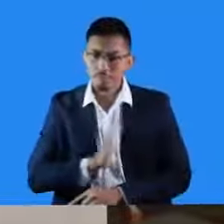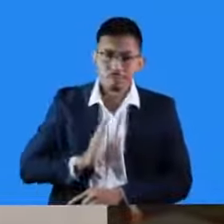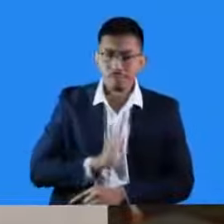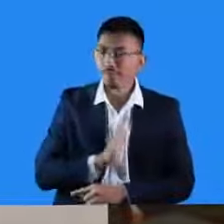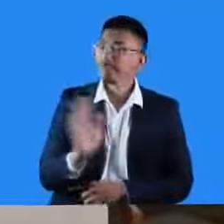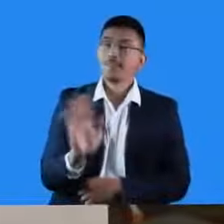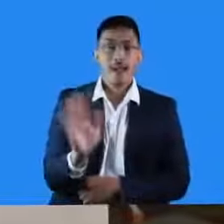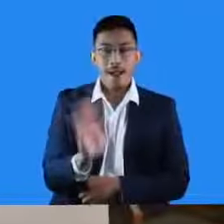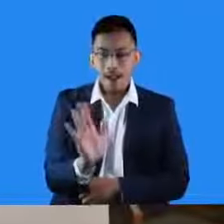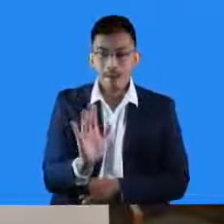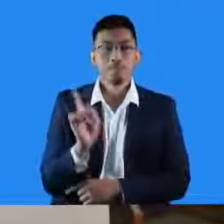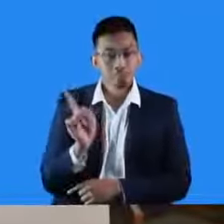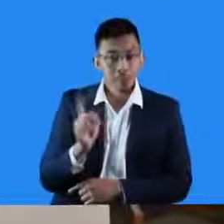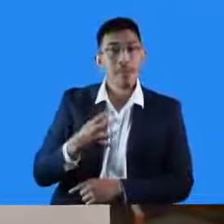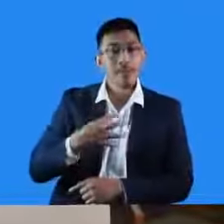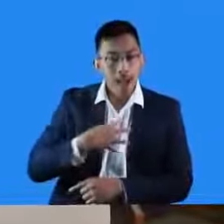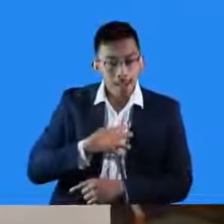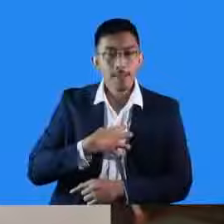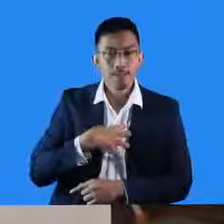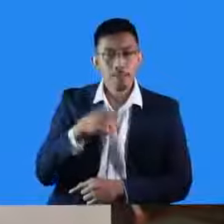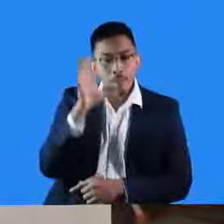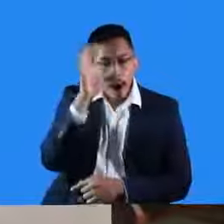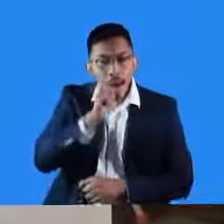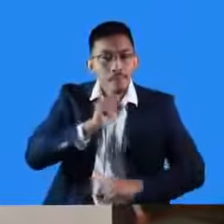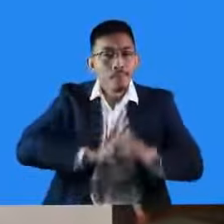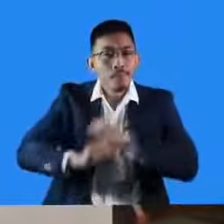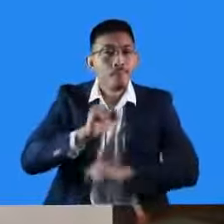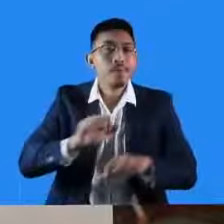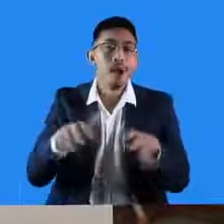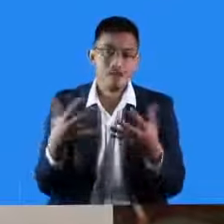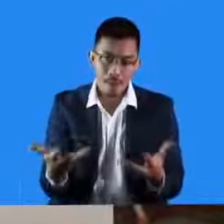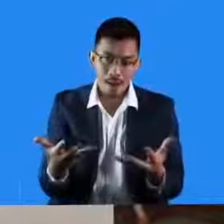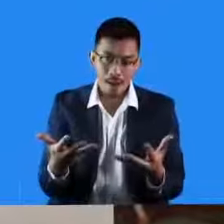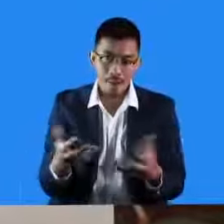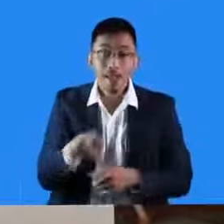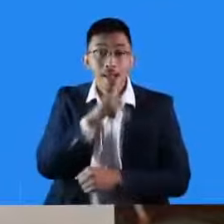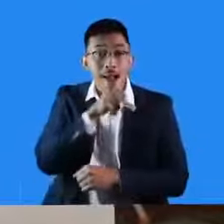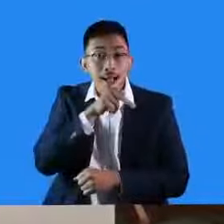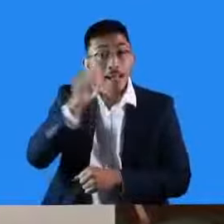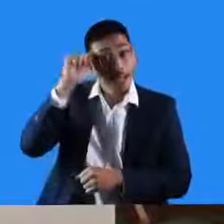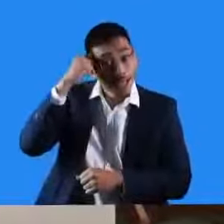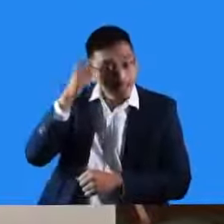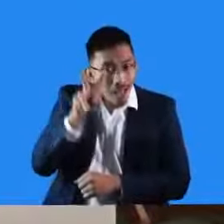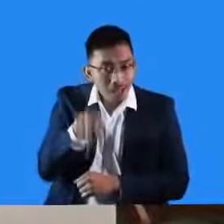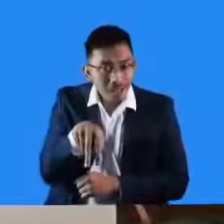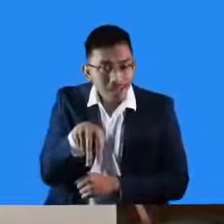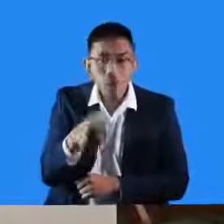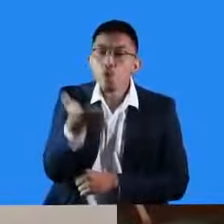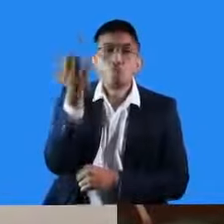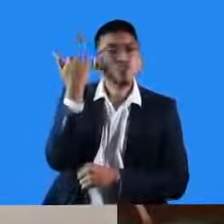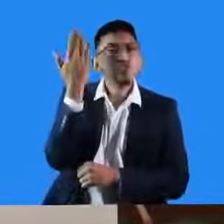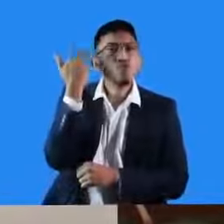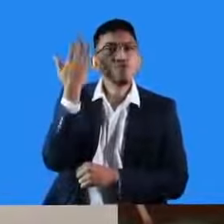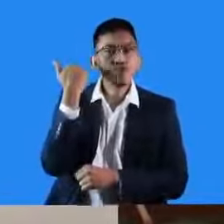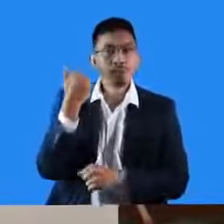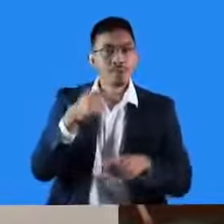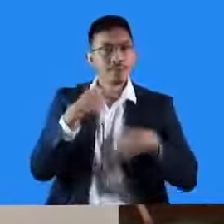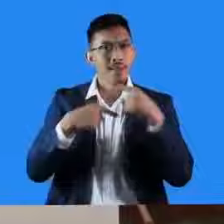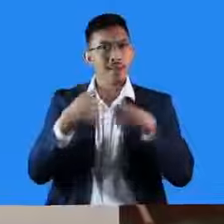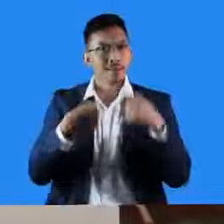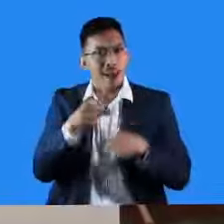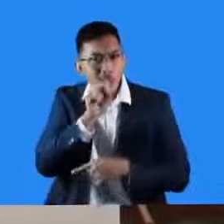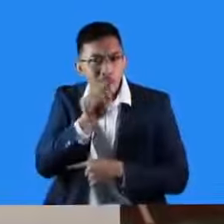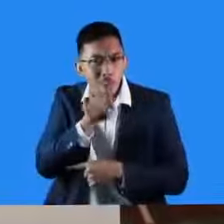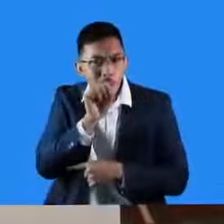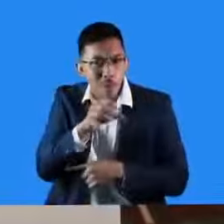Mario dan Benget. Mendengar cerita tersebut, Ompu Mario berpesan agar Tagor tidak bimbang. Ia yakin Tagor paham apa